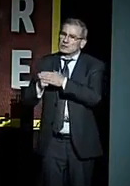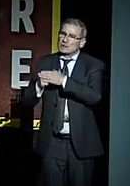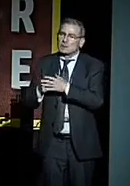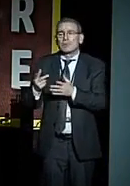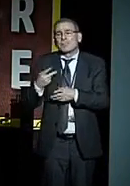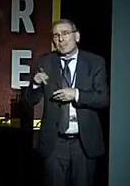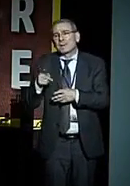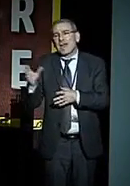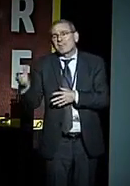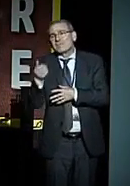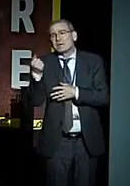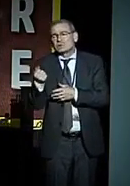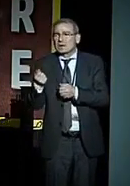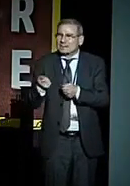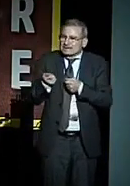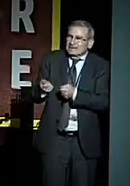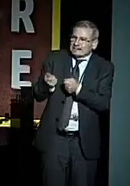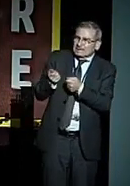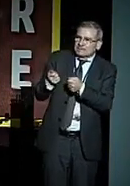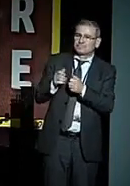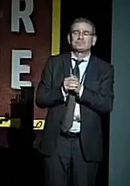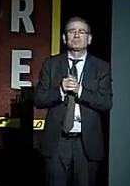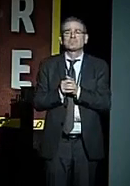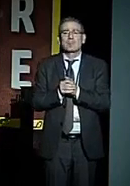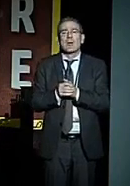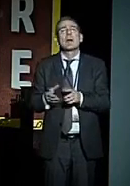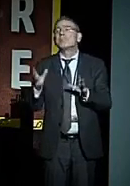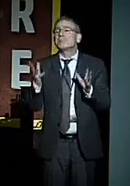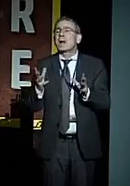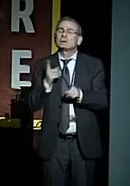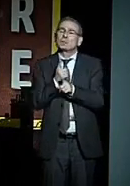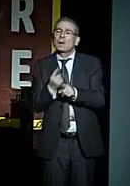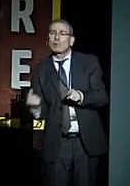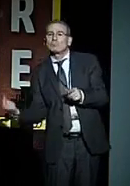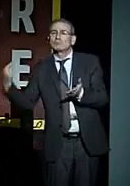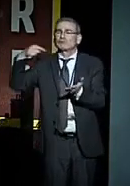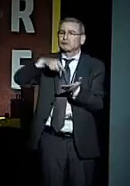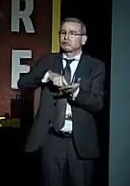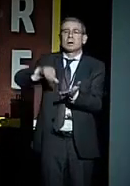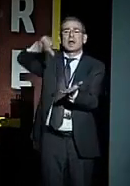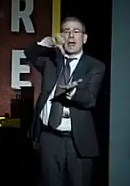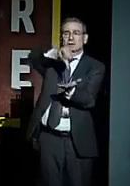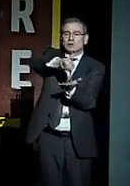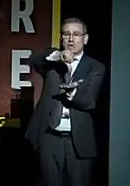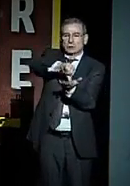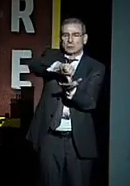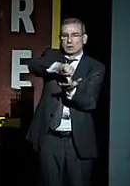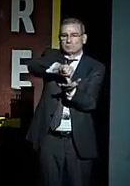qualche resistenza, proviamo a rimettere al centro proprio questo, a partire dall'area che ne ha maggiormente